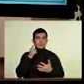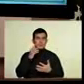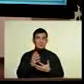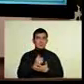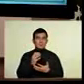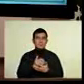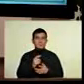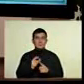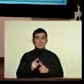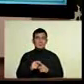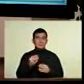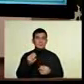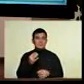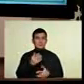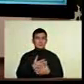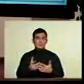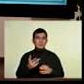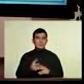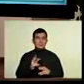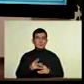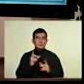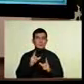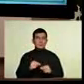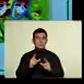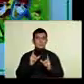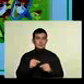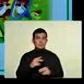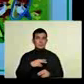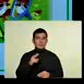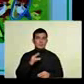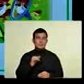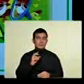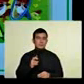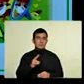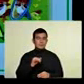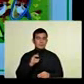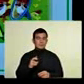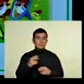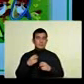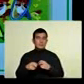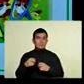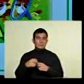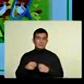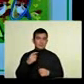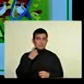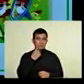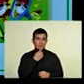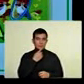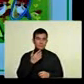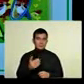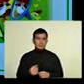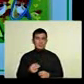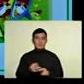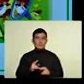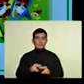известны всем. Вспомните. Ела, ела, дуб, дуб, поломала, зуб, зуб,